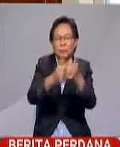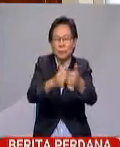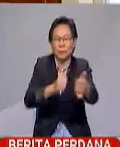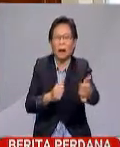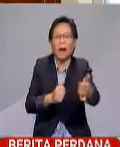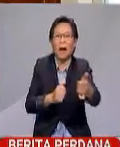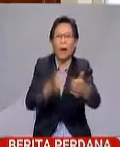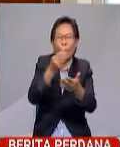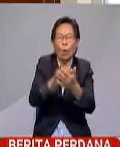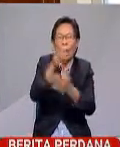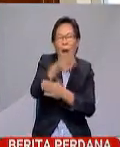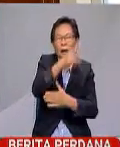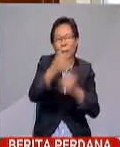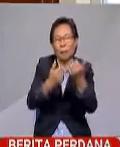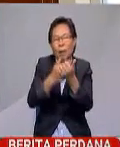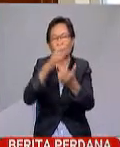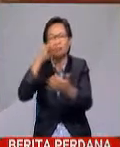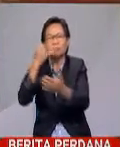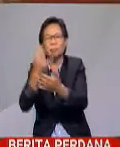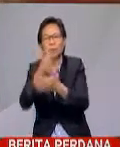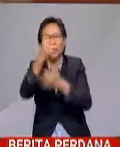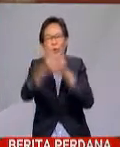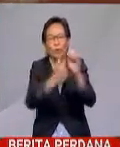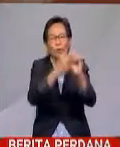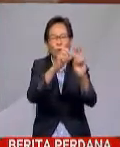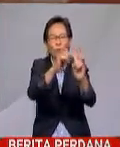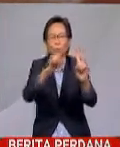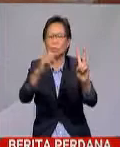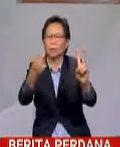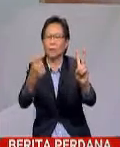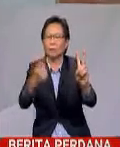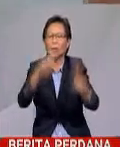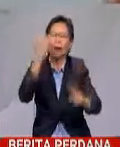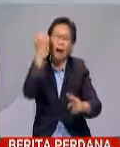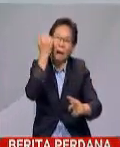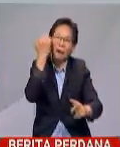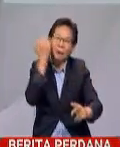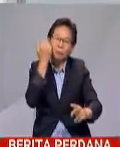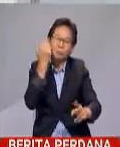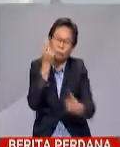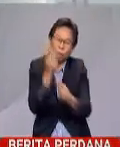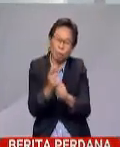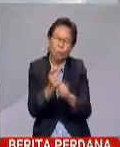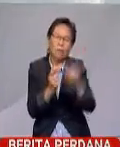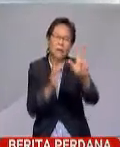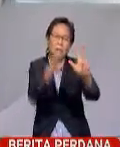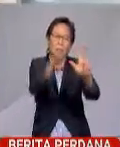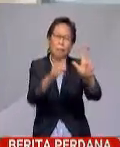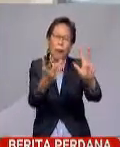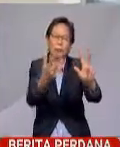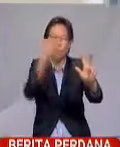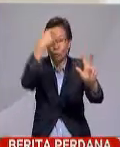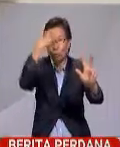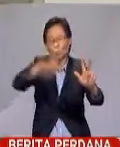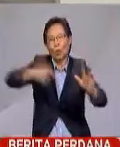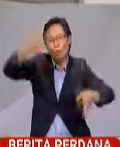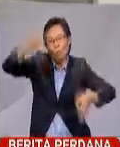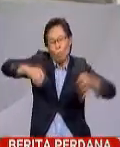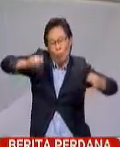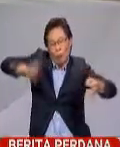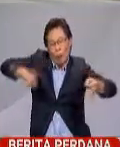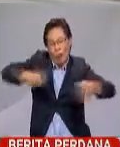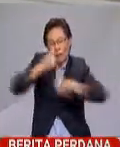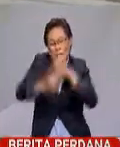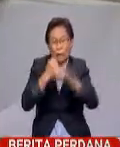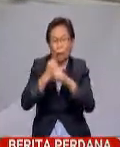dan Pencegahan Pembiayaan Keganasan 2001. Hakim bagaimanapun menetapkan 3 Mac depan untuk perbicaraan.